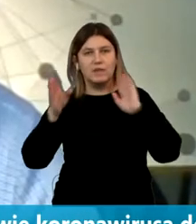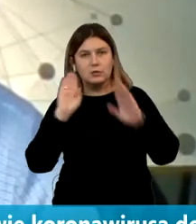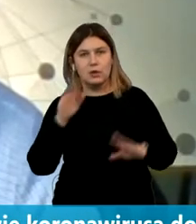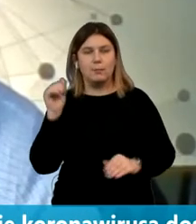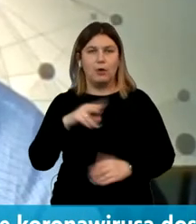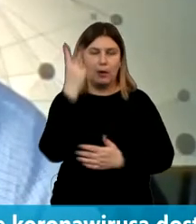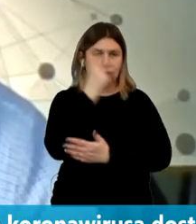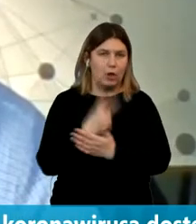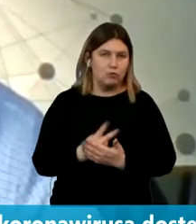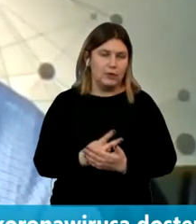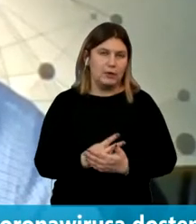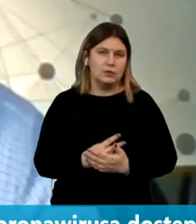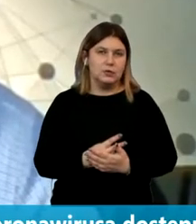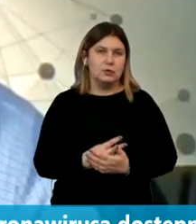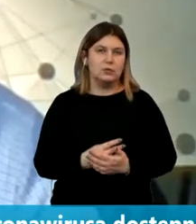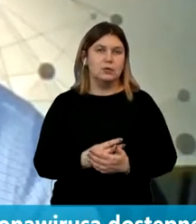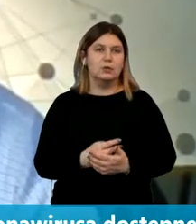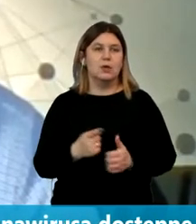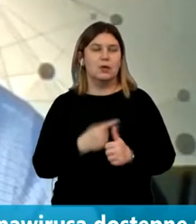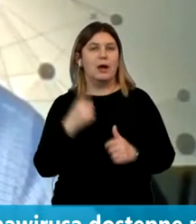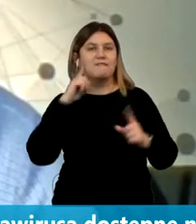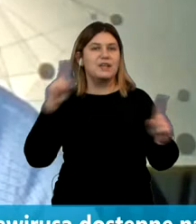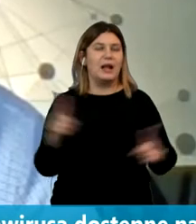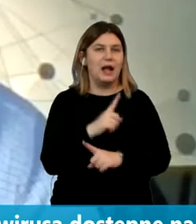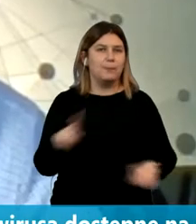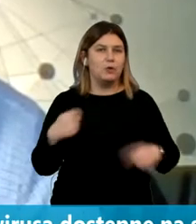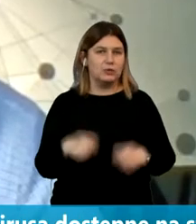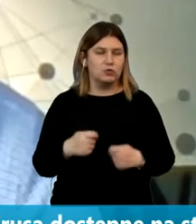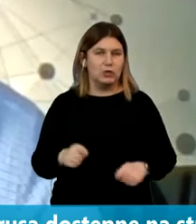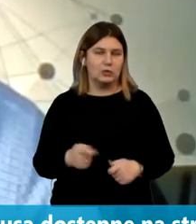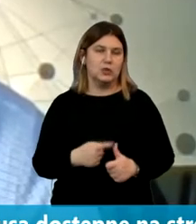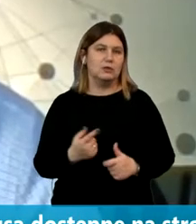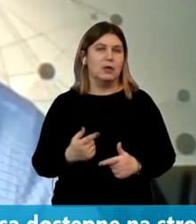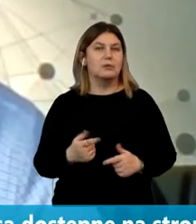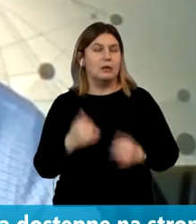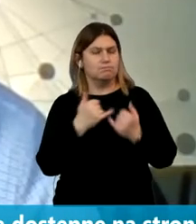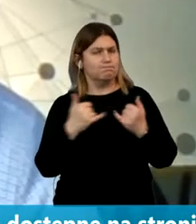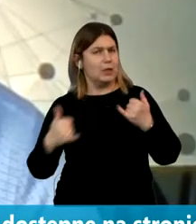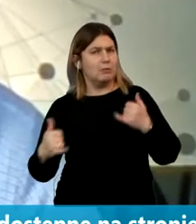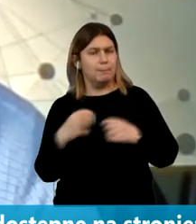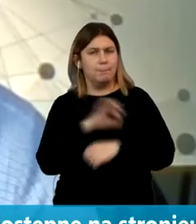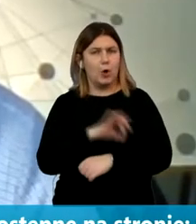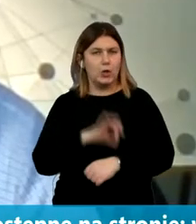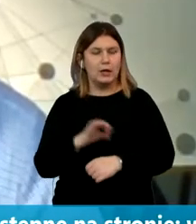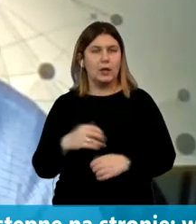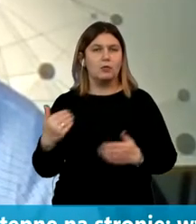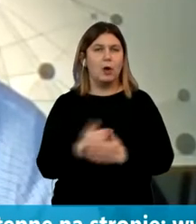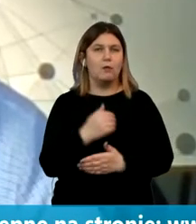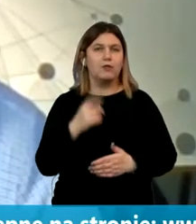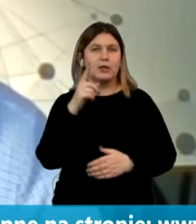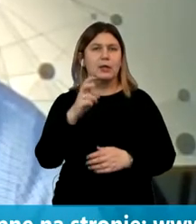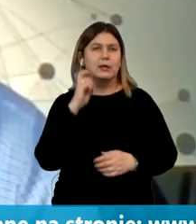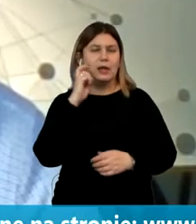poczytać. Przecież choćby Filharmonia Szczecińska, czy wiele, wiele innych projektów, nowe swingi, które